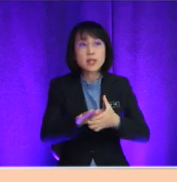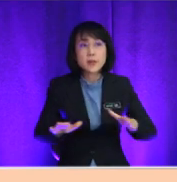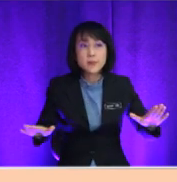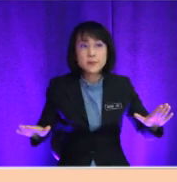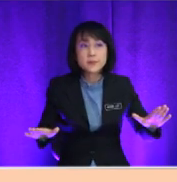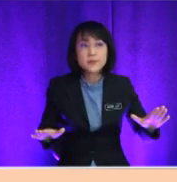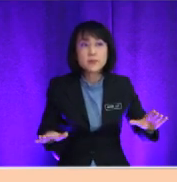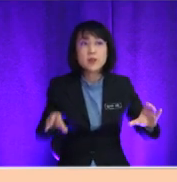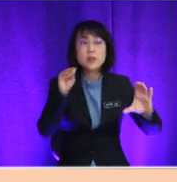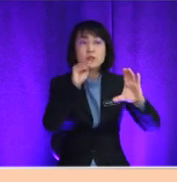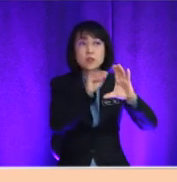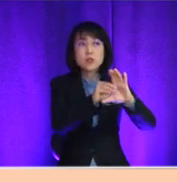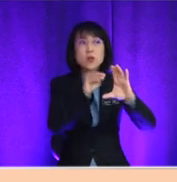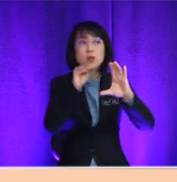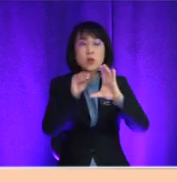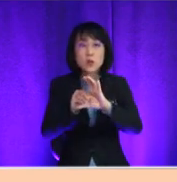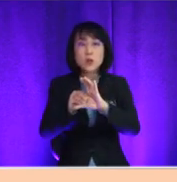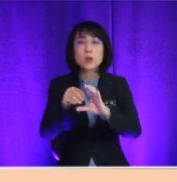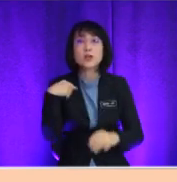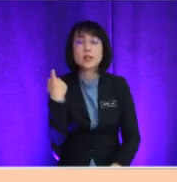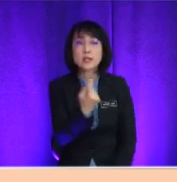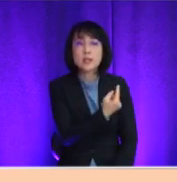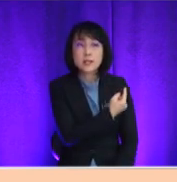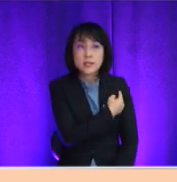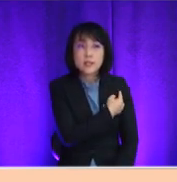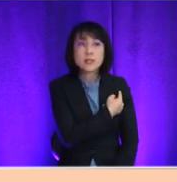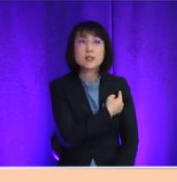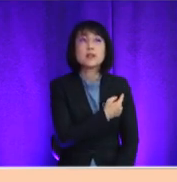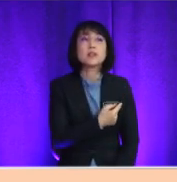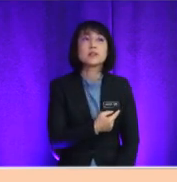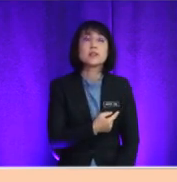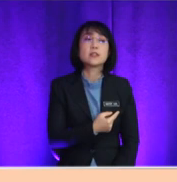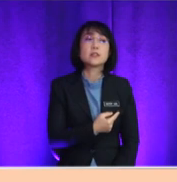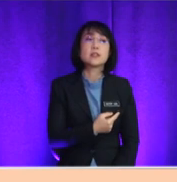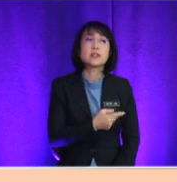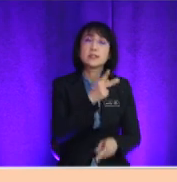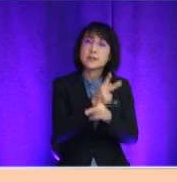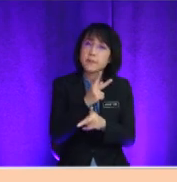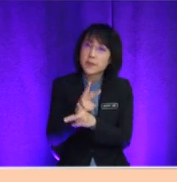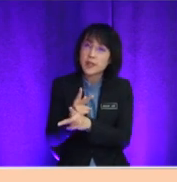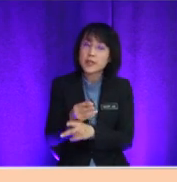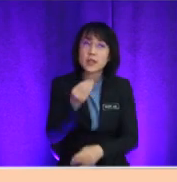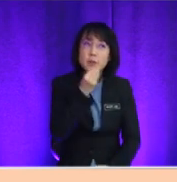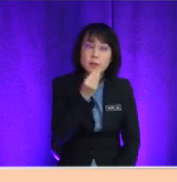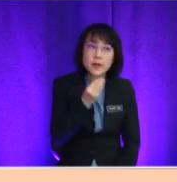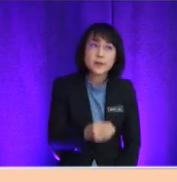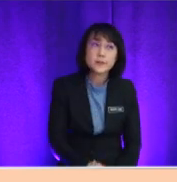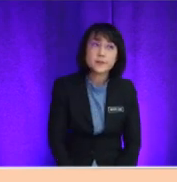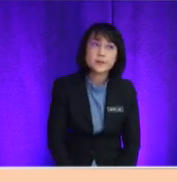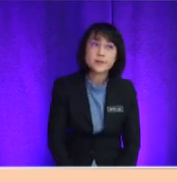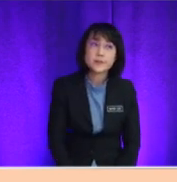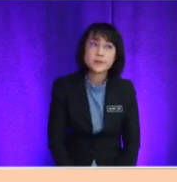stok kita dikendalikan dengan baik kanan ini kita beli